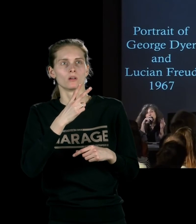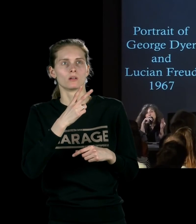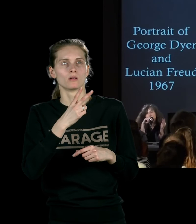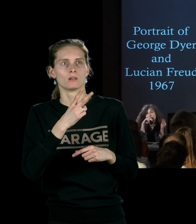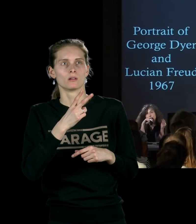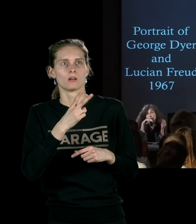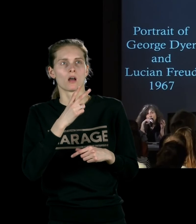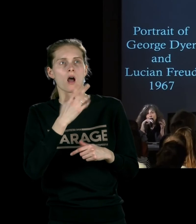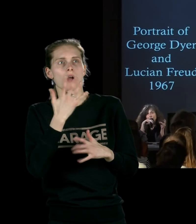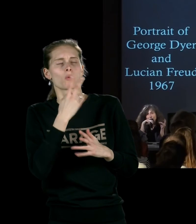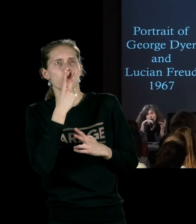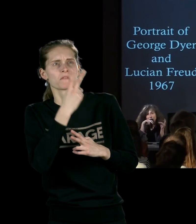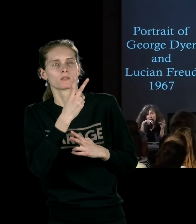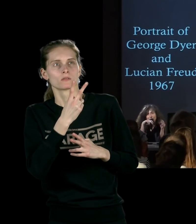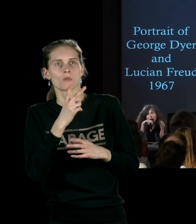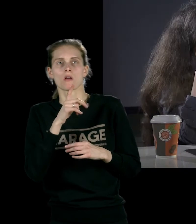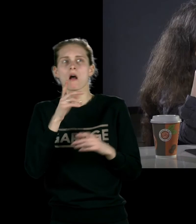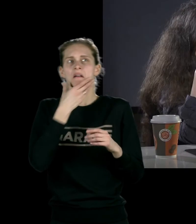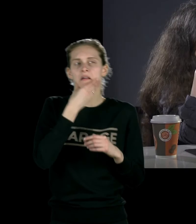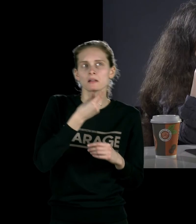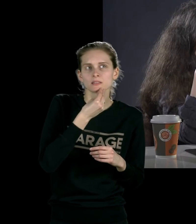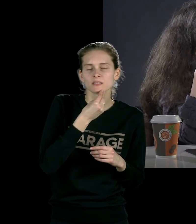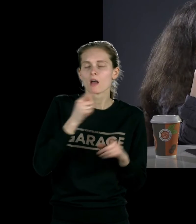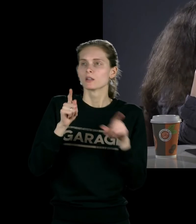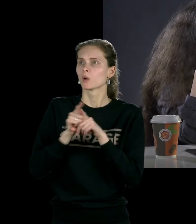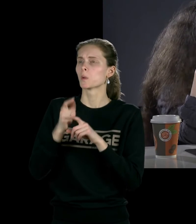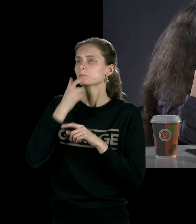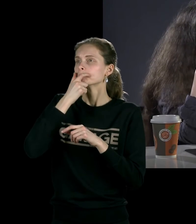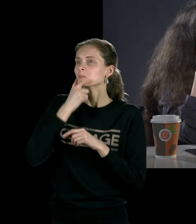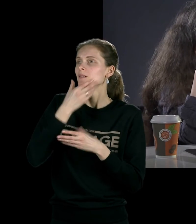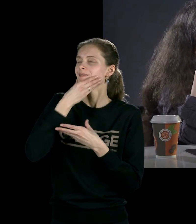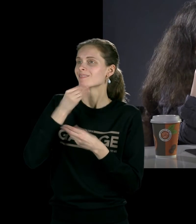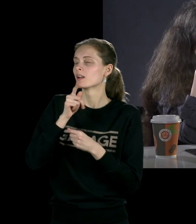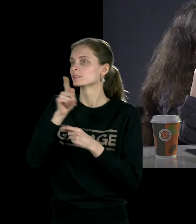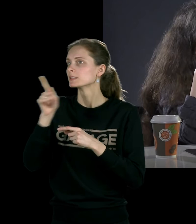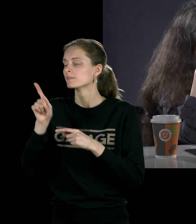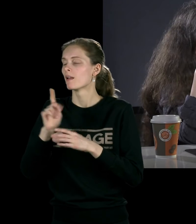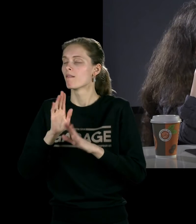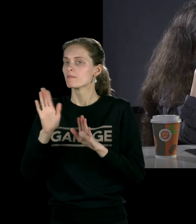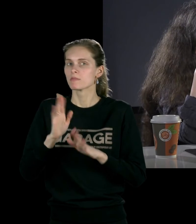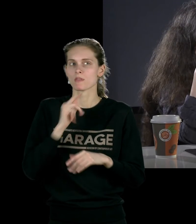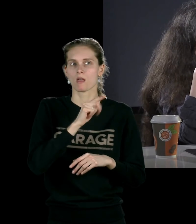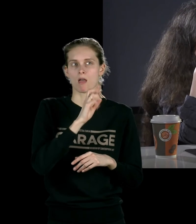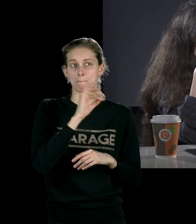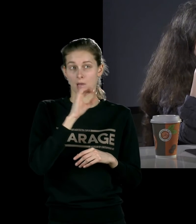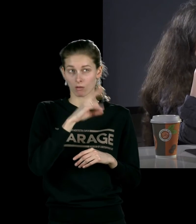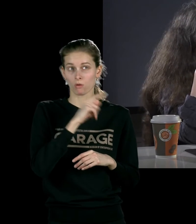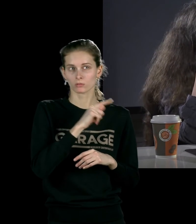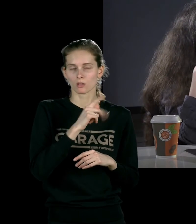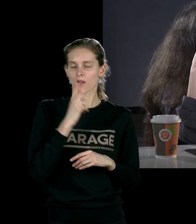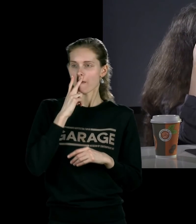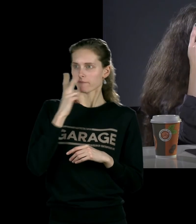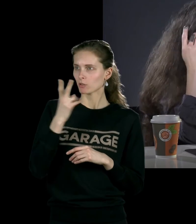трудно соотнести с классическим представлением о красоте, да, при этом для него было важно, что его герои это были, как правило, очень красивые люди, люди, которых он